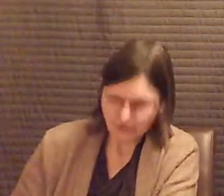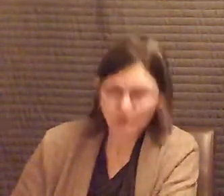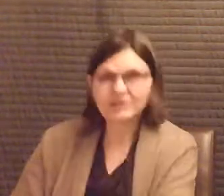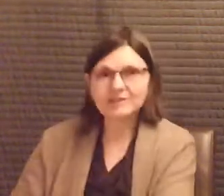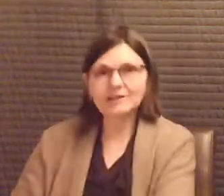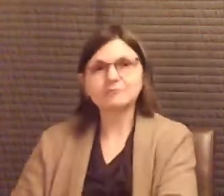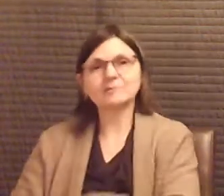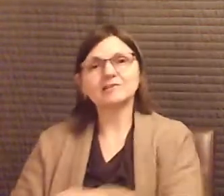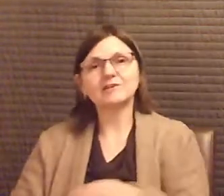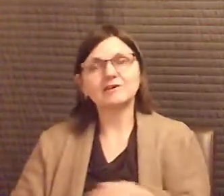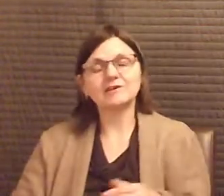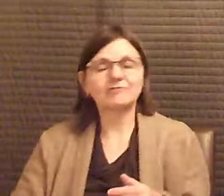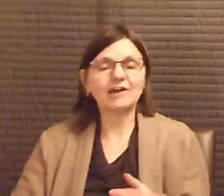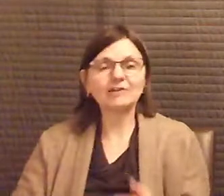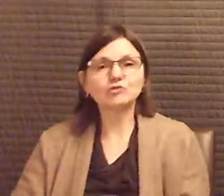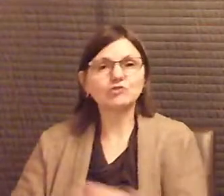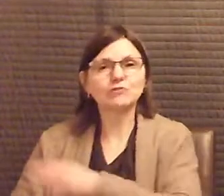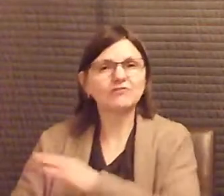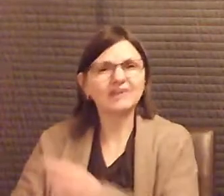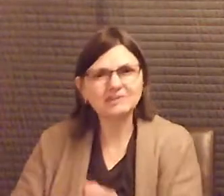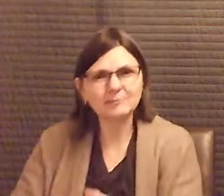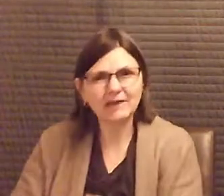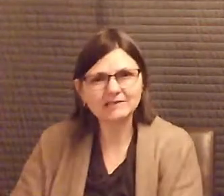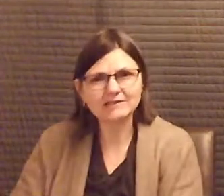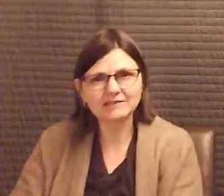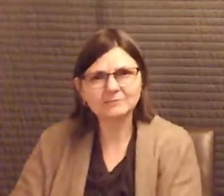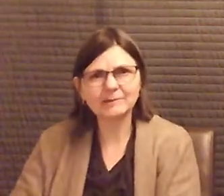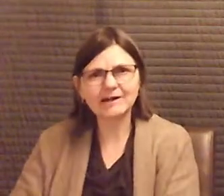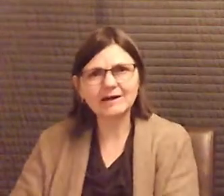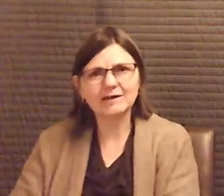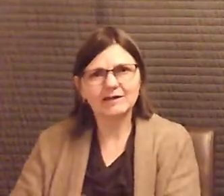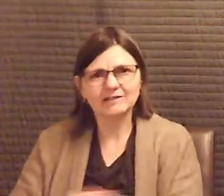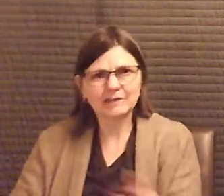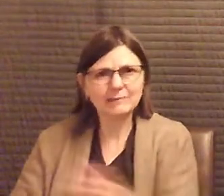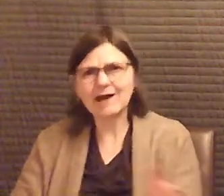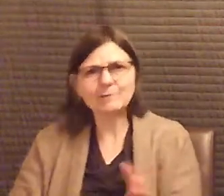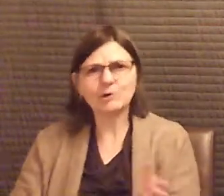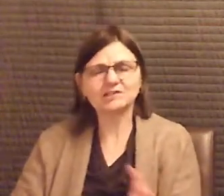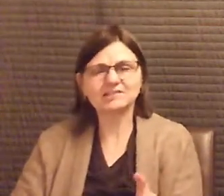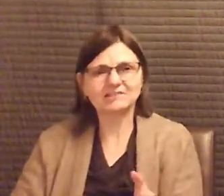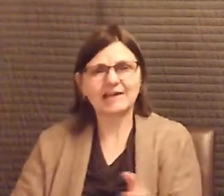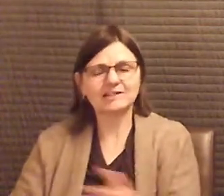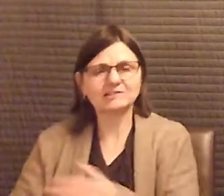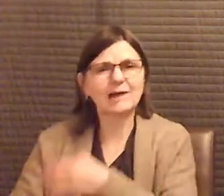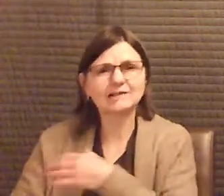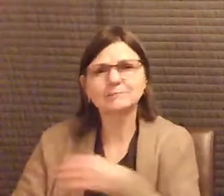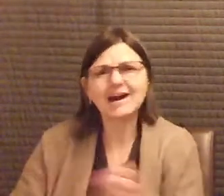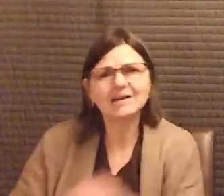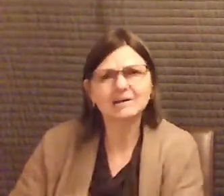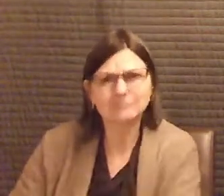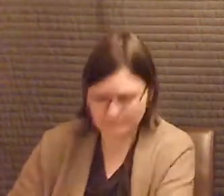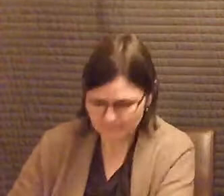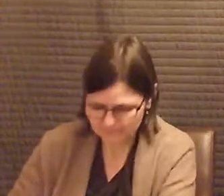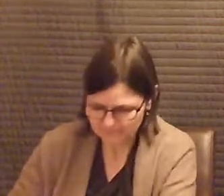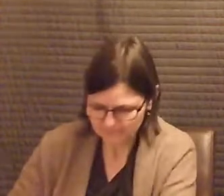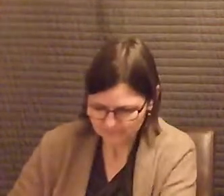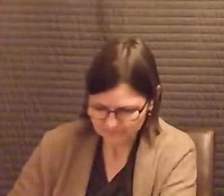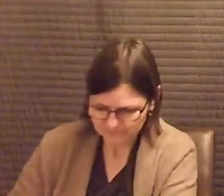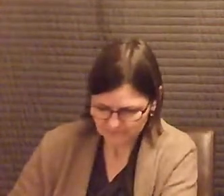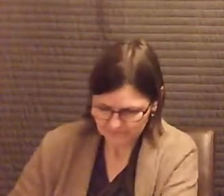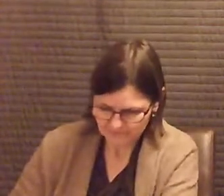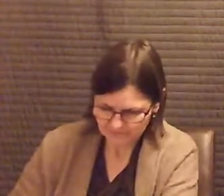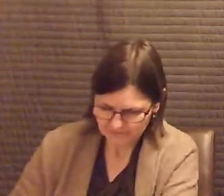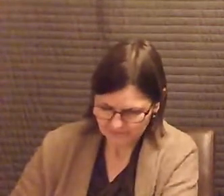wat motregen de af met de vijand door zoveel wine te brengen dat ze elkaar tegen mij begon het is te rijden ze maakten melkkaraf wat doen jullie